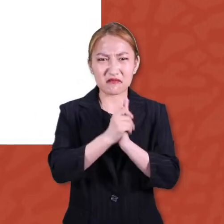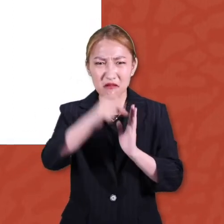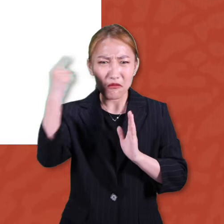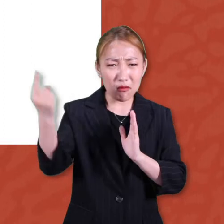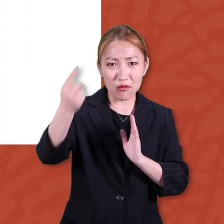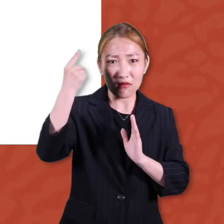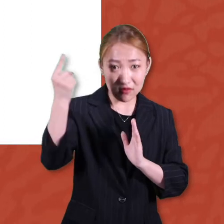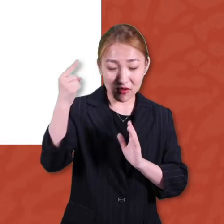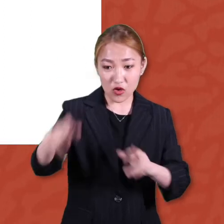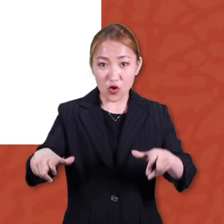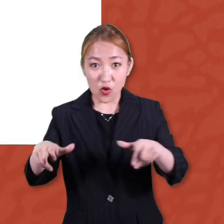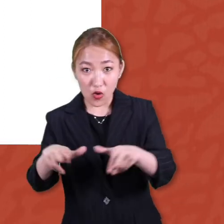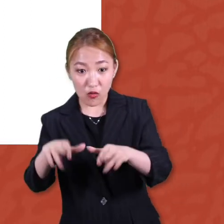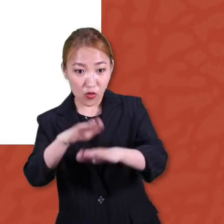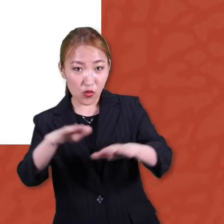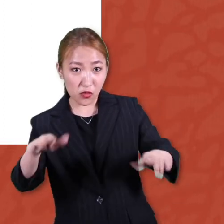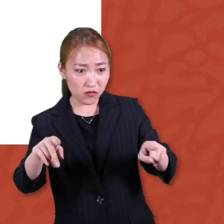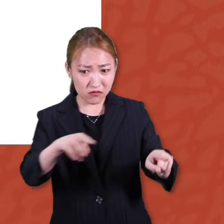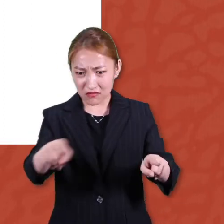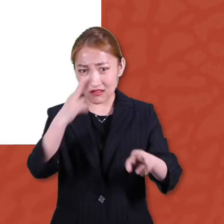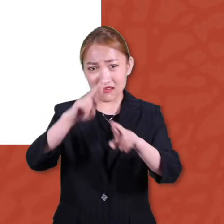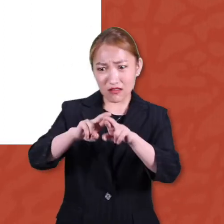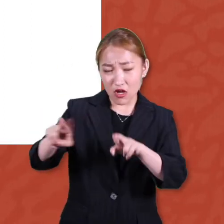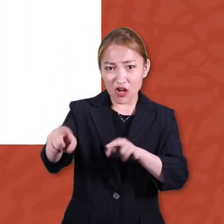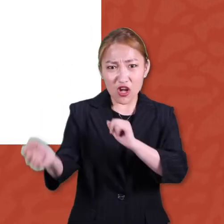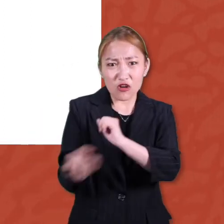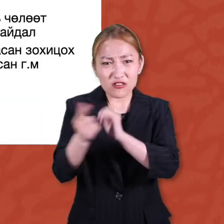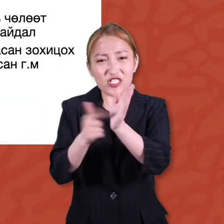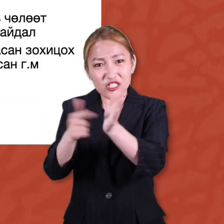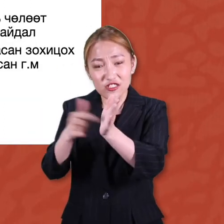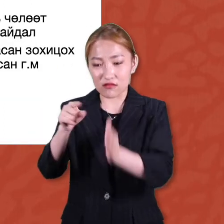тэдний хөгжлийн бэрхшээлтэй хүүхдүүдийнхээс ялгаатай хэрэгцээ.